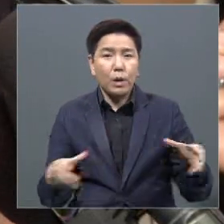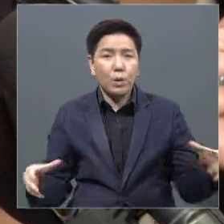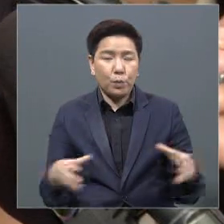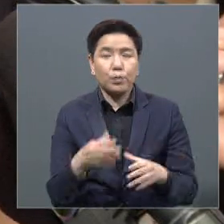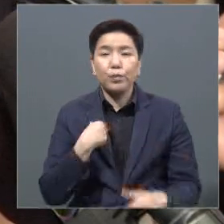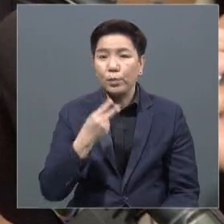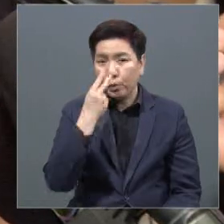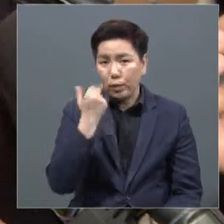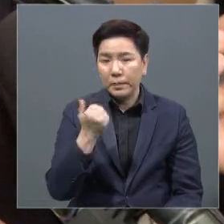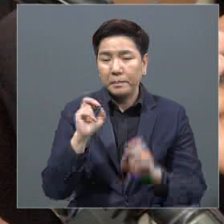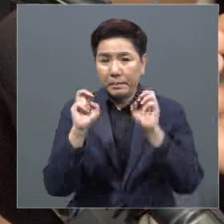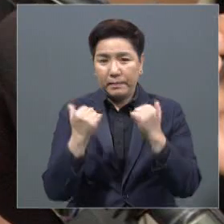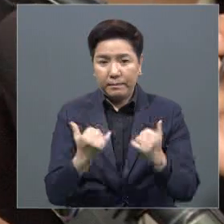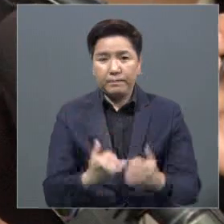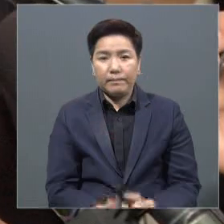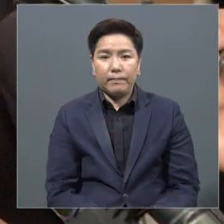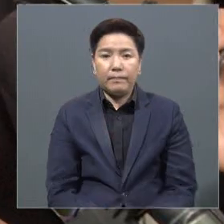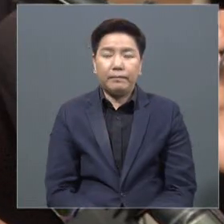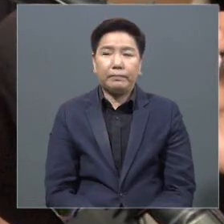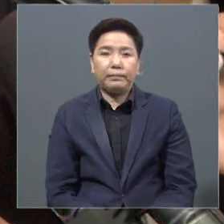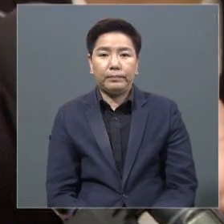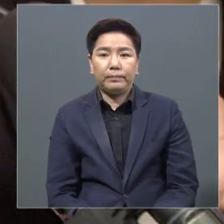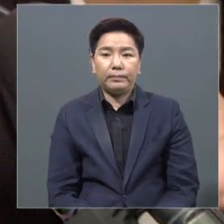ไปฟังเสียงประเด็นนี้กันค่ะ